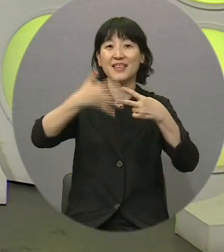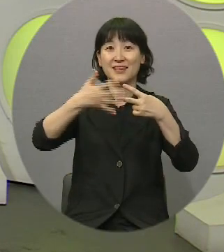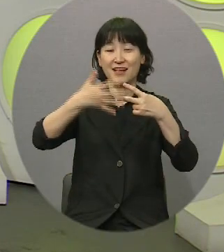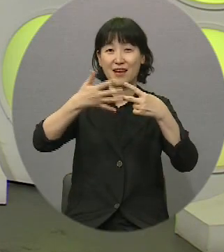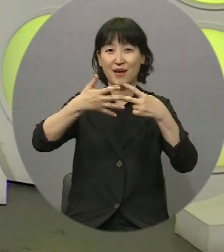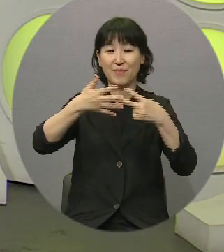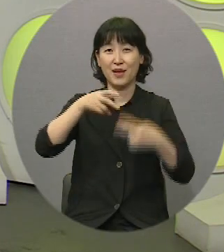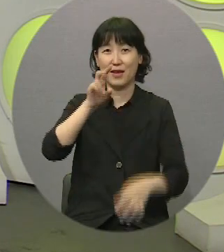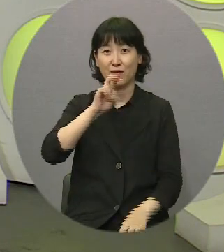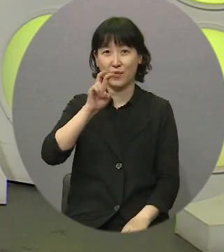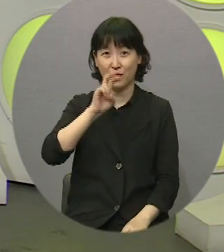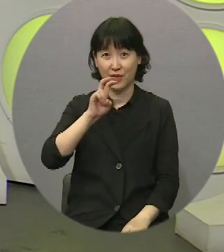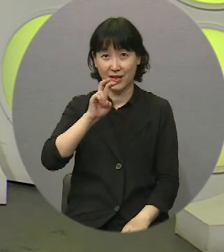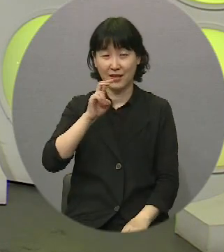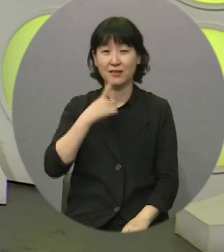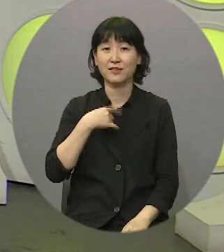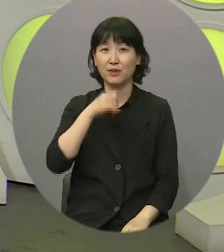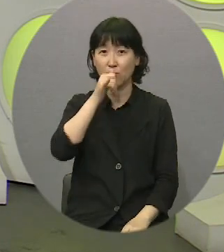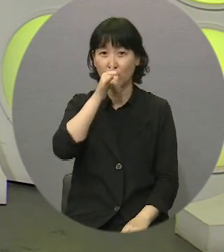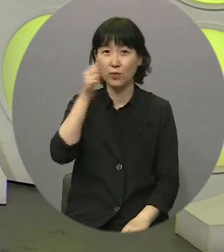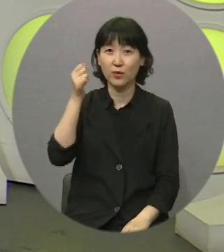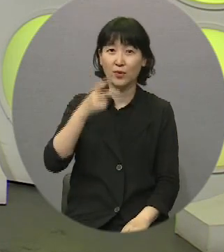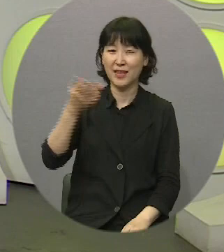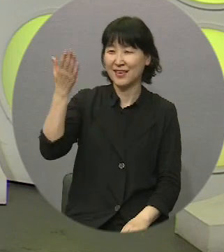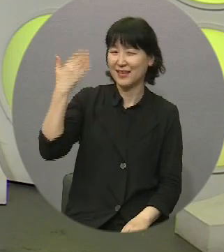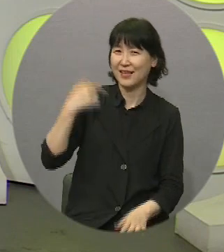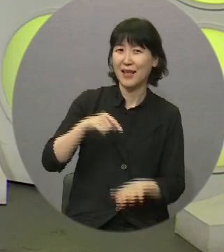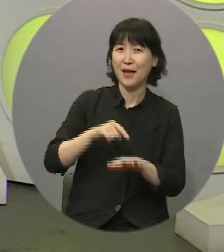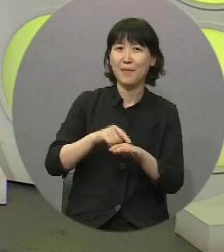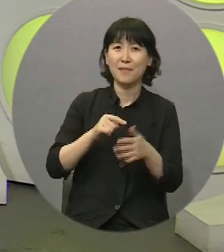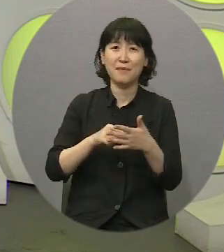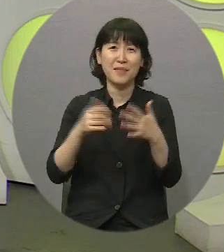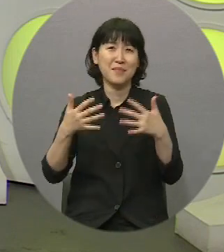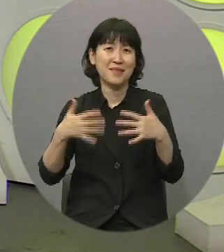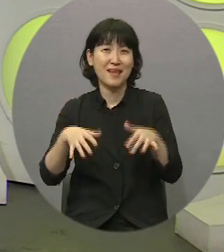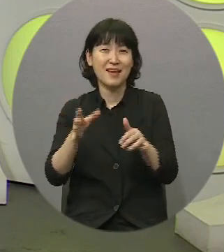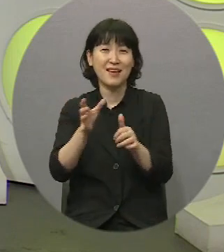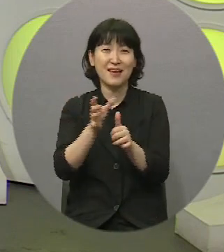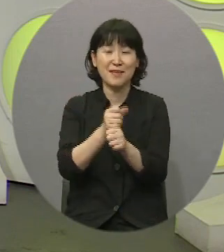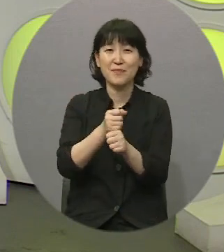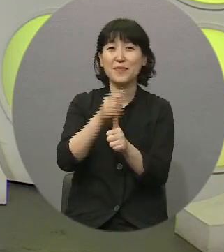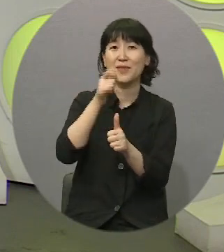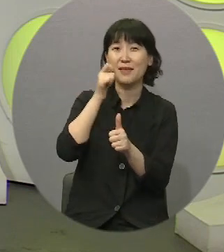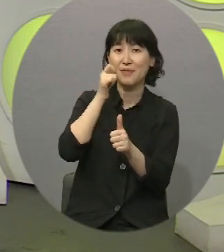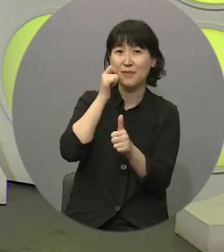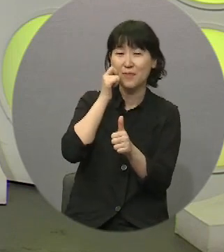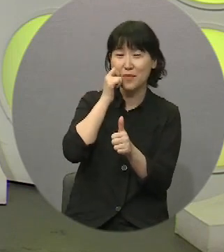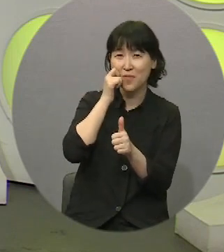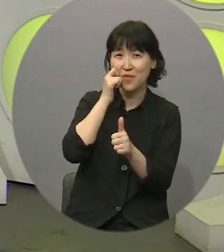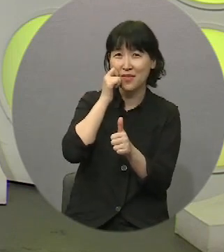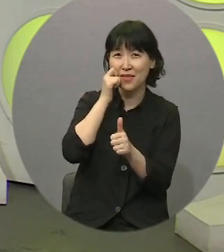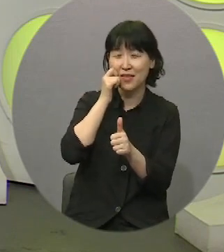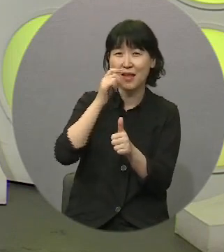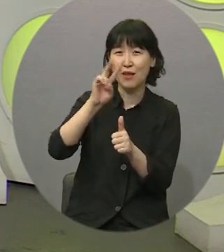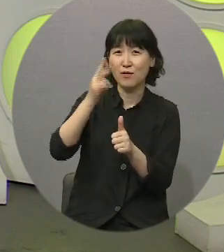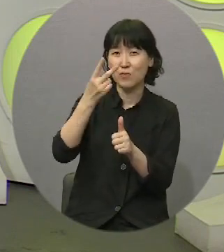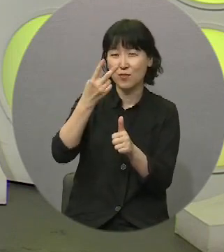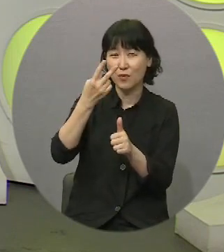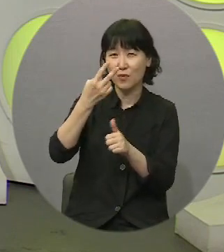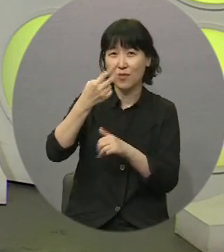OST 막걸을 부른 가수고요. 예전에 마음 약해서 잡지 못했네 돌아서는